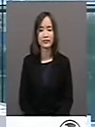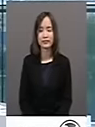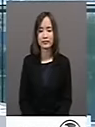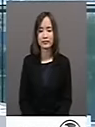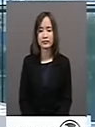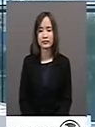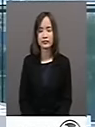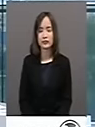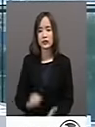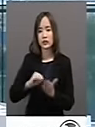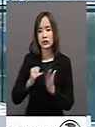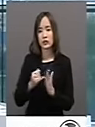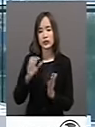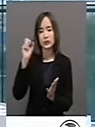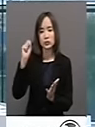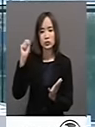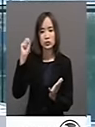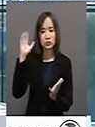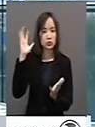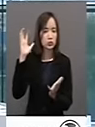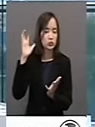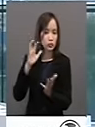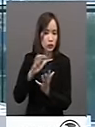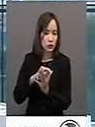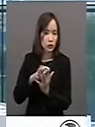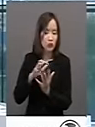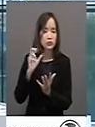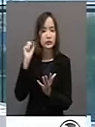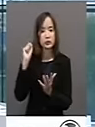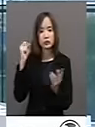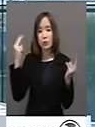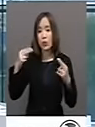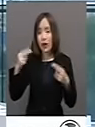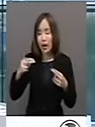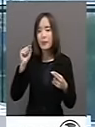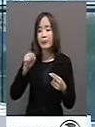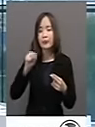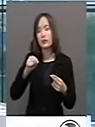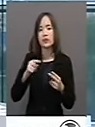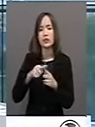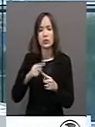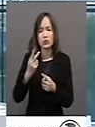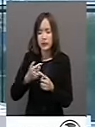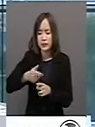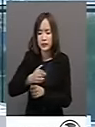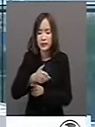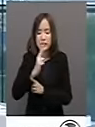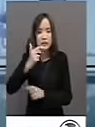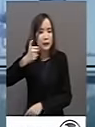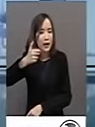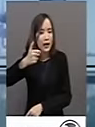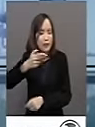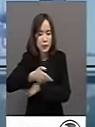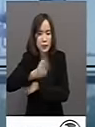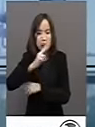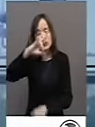ไปต่อกันที่จังหวัดสมุทรสงครามนะครับเกิดเหตุครับคนร้ายใช้อาวุธปืนนะเป็นปืนปากกาเข้าไปบุกเดี่ยวปล้น